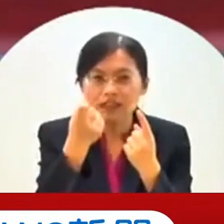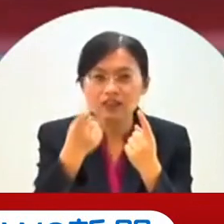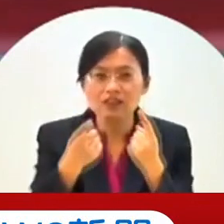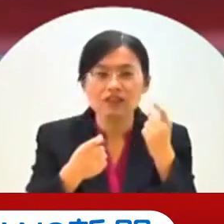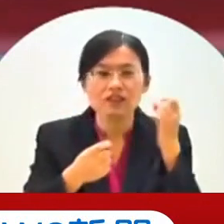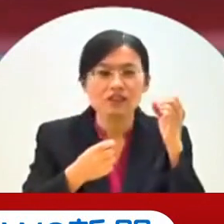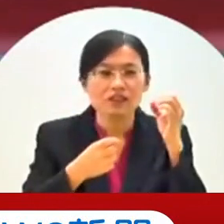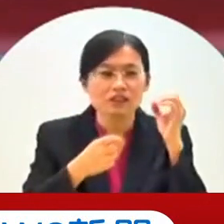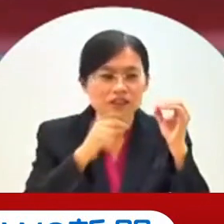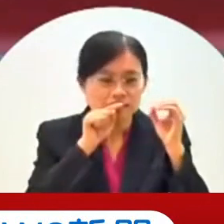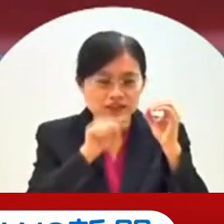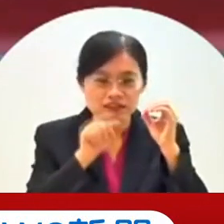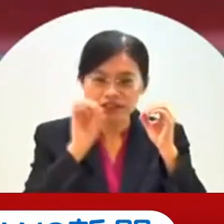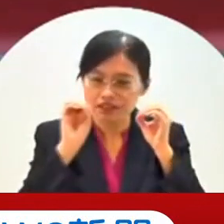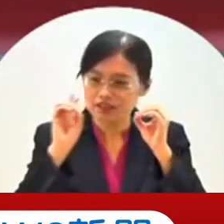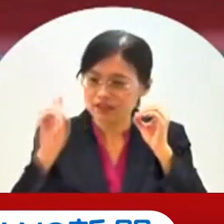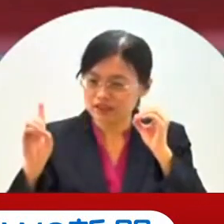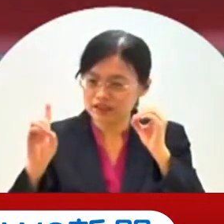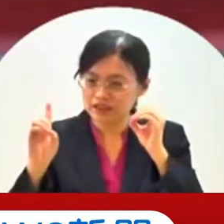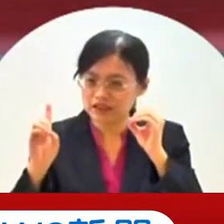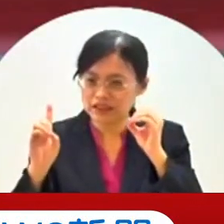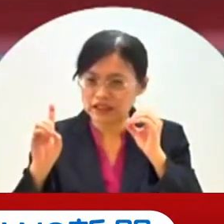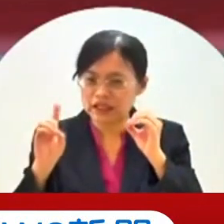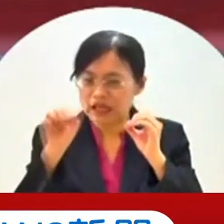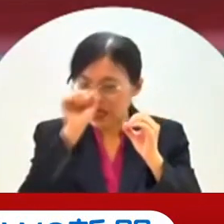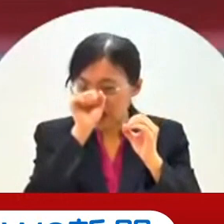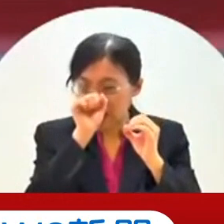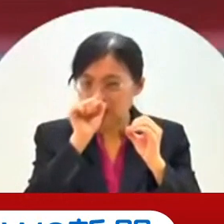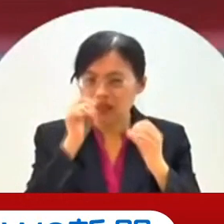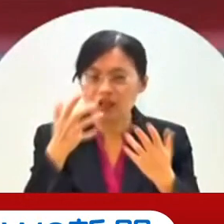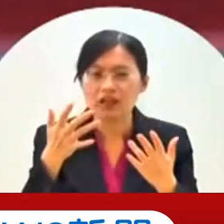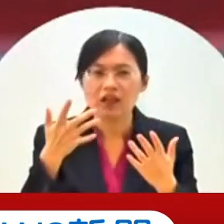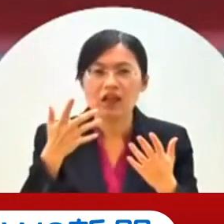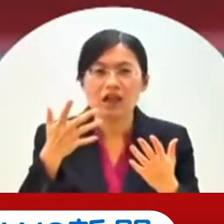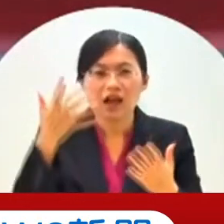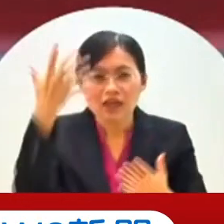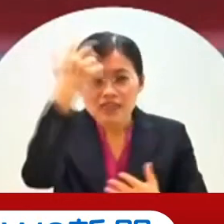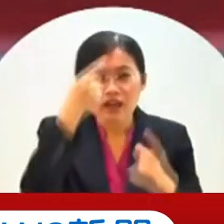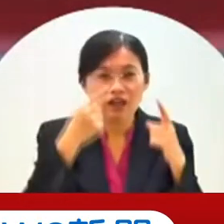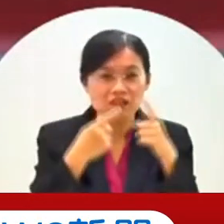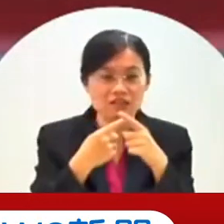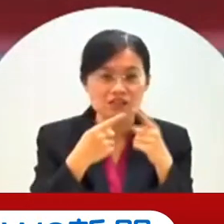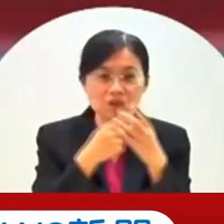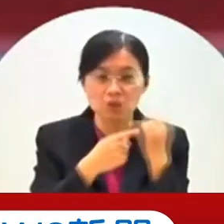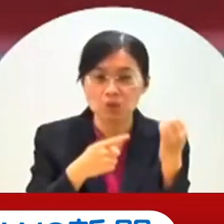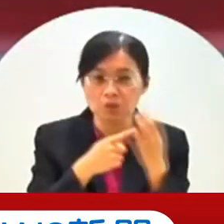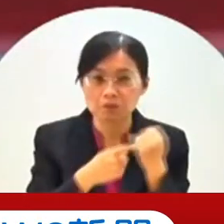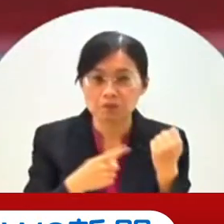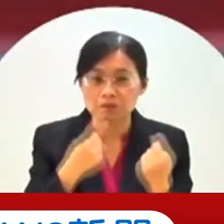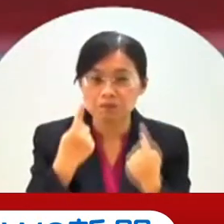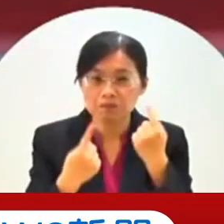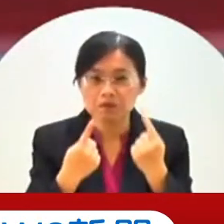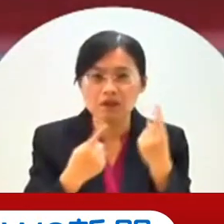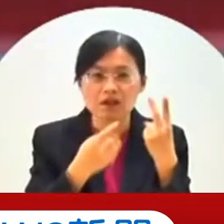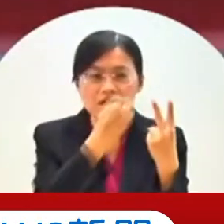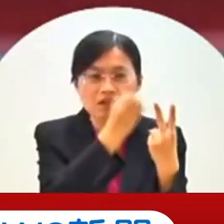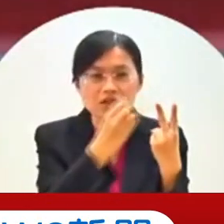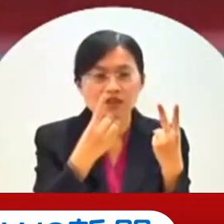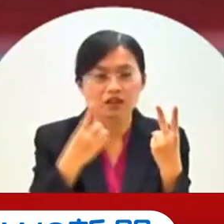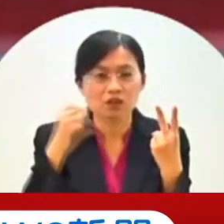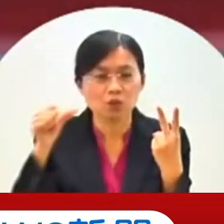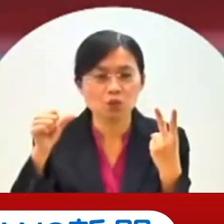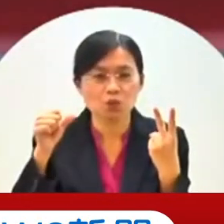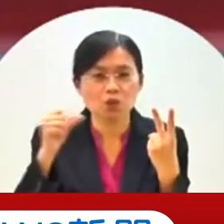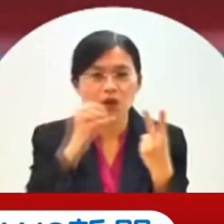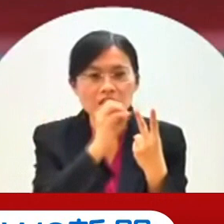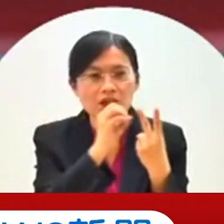0.01那另外我们的老年人口比在大概2015年、2016年的时候死